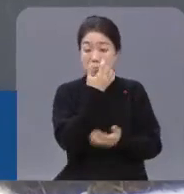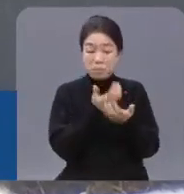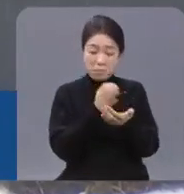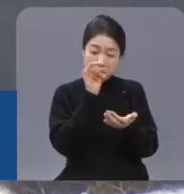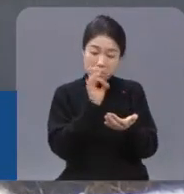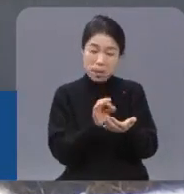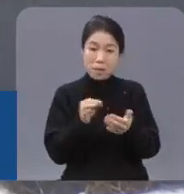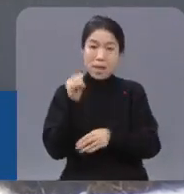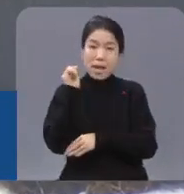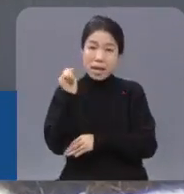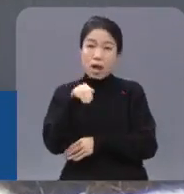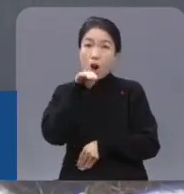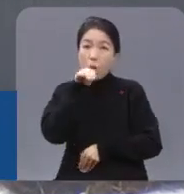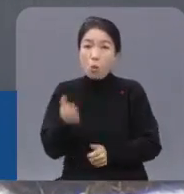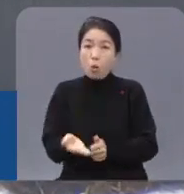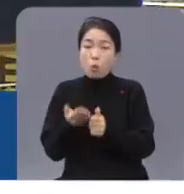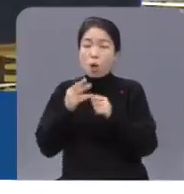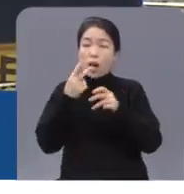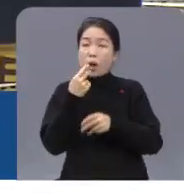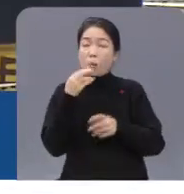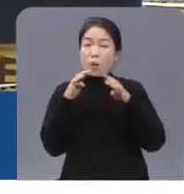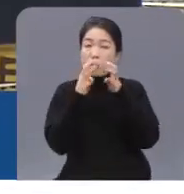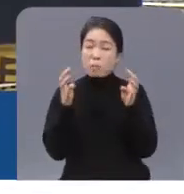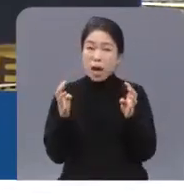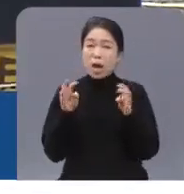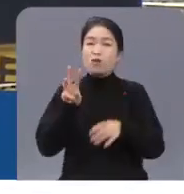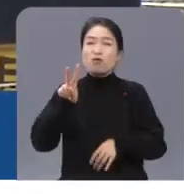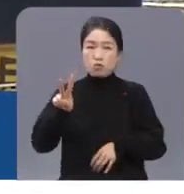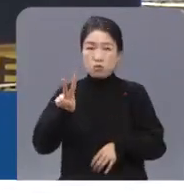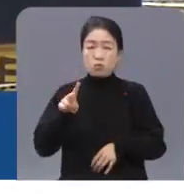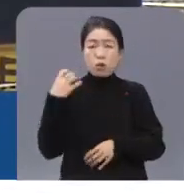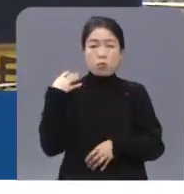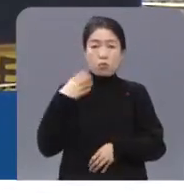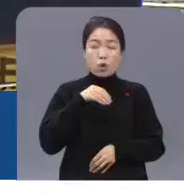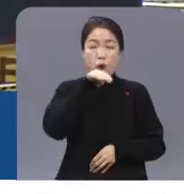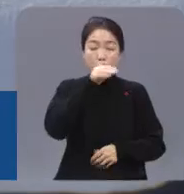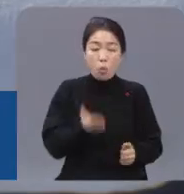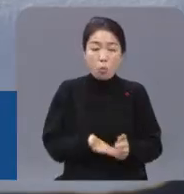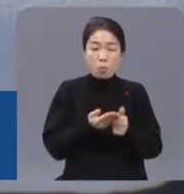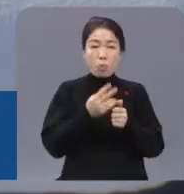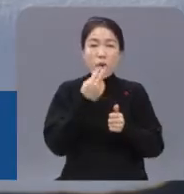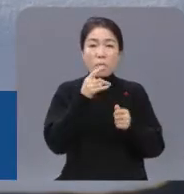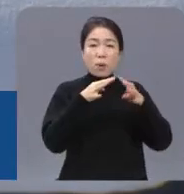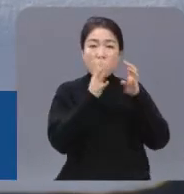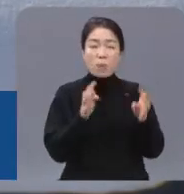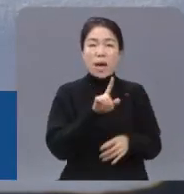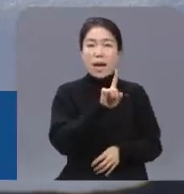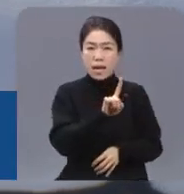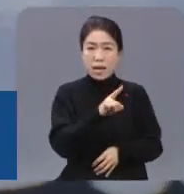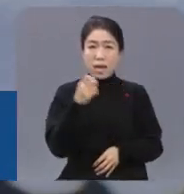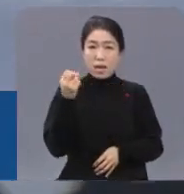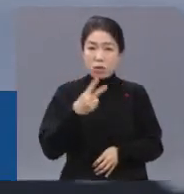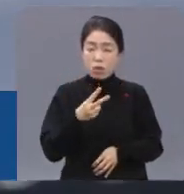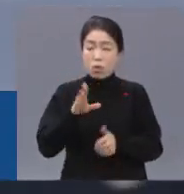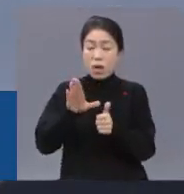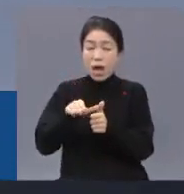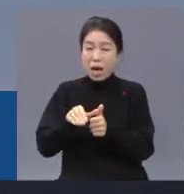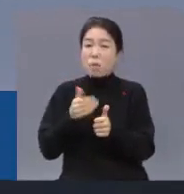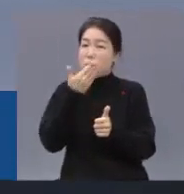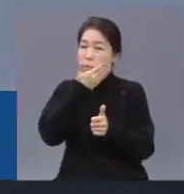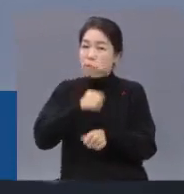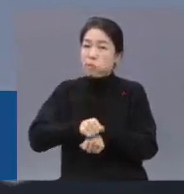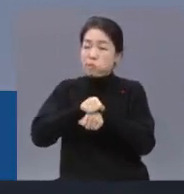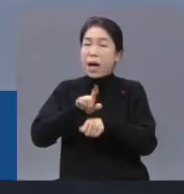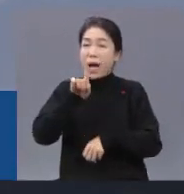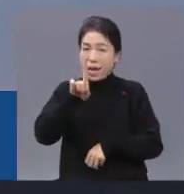보면 영암우리축사 비닐하우스 2동과 무한오리축사 비닐하우스 한 동 그리고 한 평 퇴비사